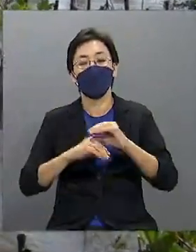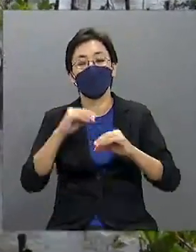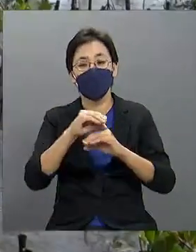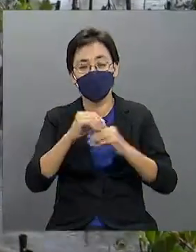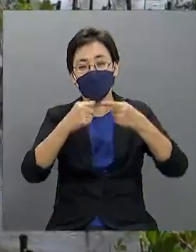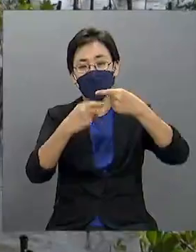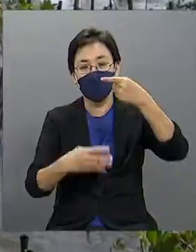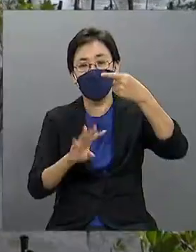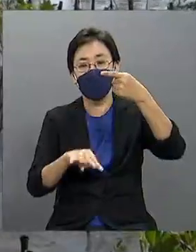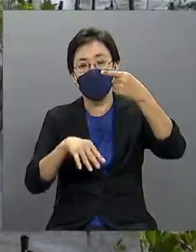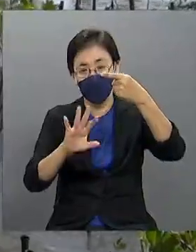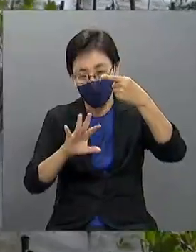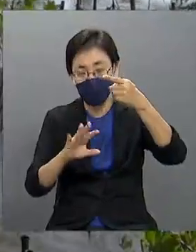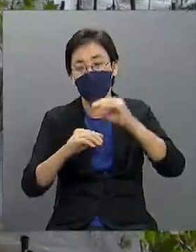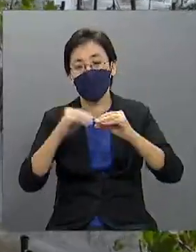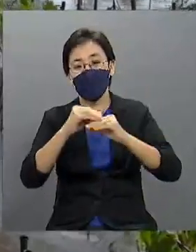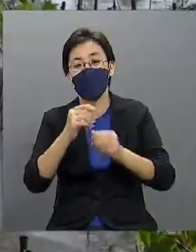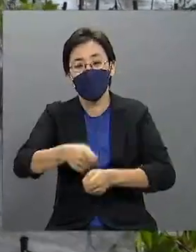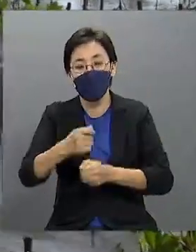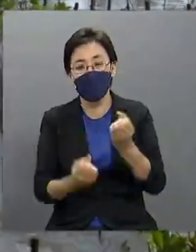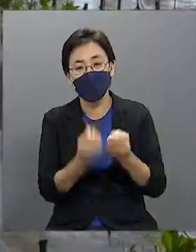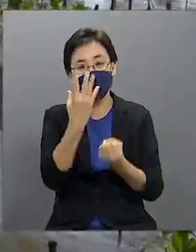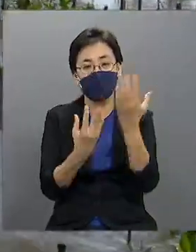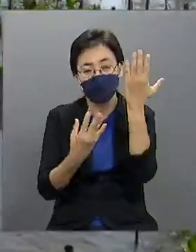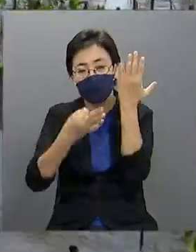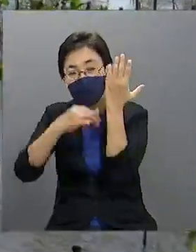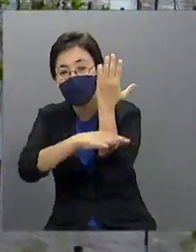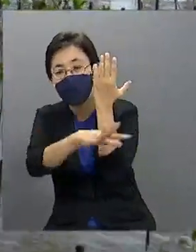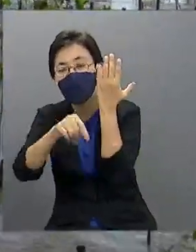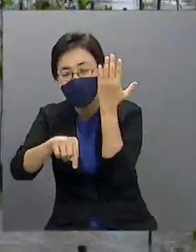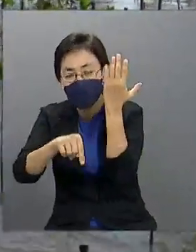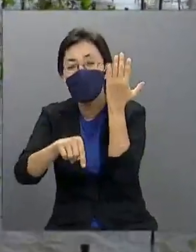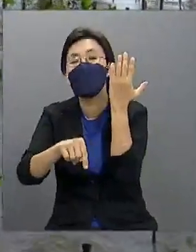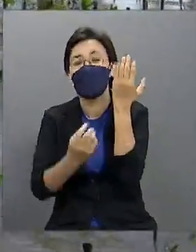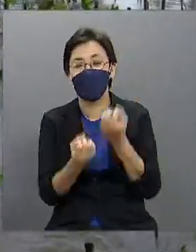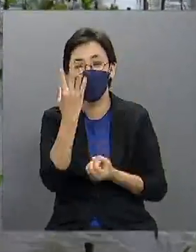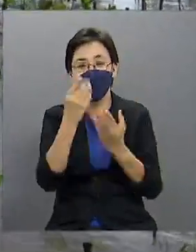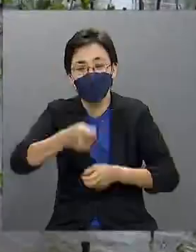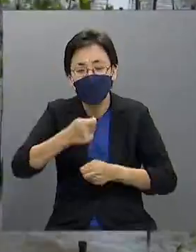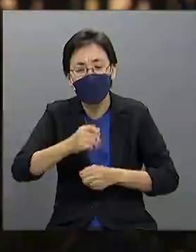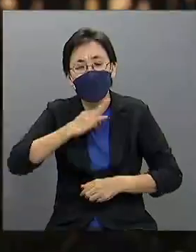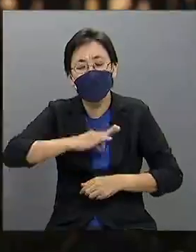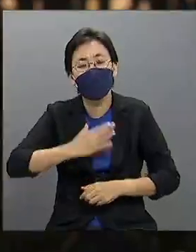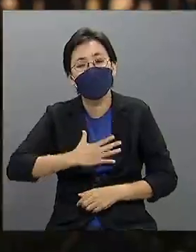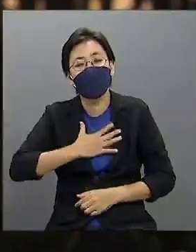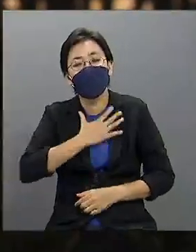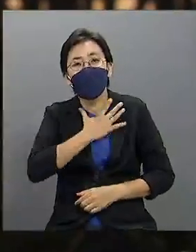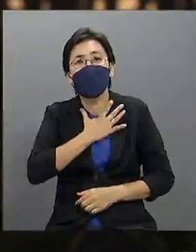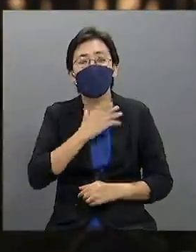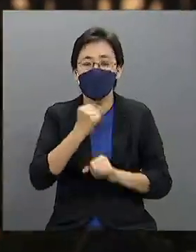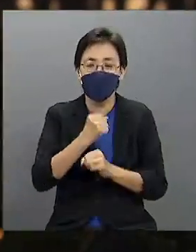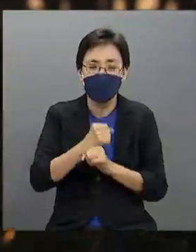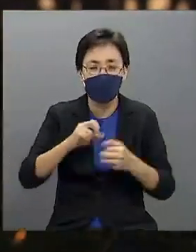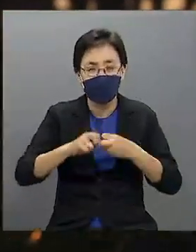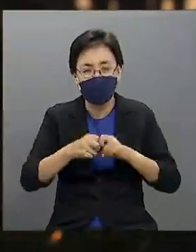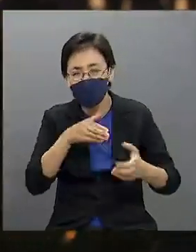ปปๆ períส limพอทําแล้เรากยิงภูมิใจบาราว่เส้นทางมัมทั้งอุปสรรกีทั้คนชม คนชมม